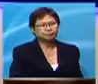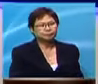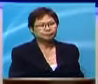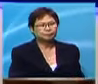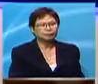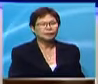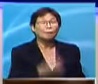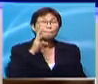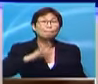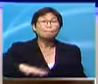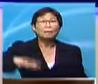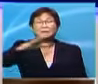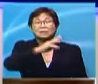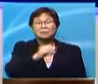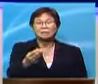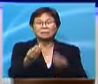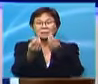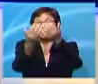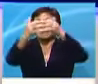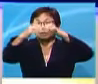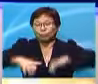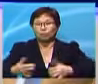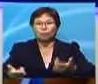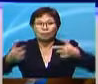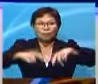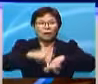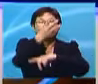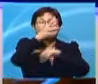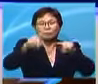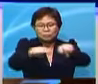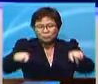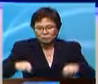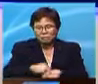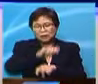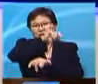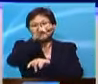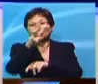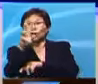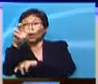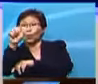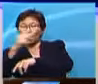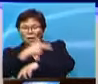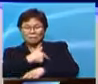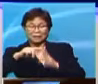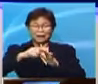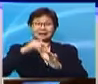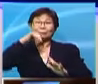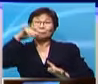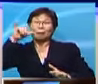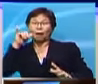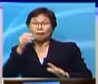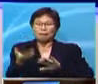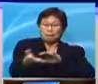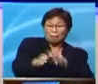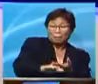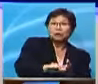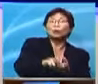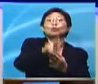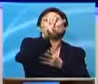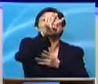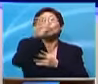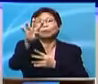rm200,000 banjir dan tanah runtuh yang melanda 16 daerah di Jawa Tengah Indonesia sejak semalam mengorbankan sekurang-kurangnya